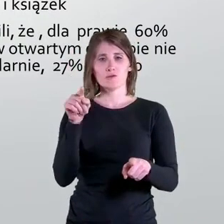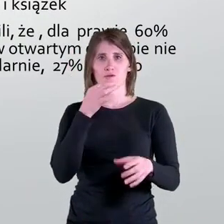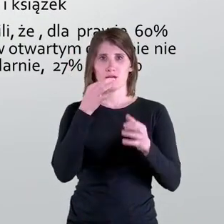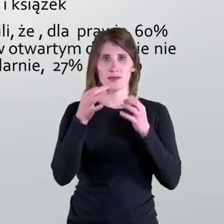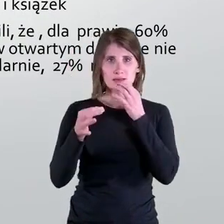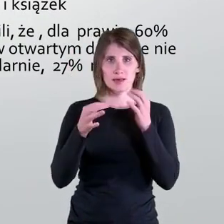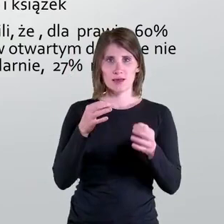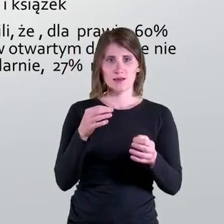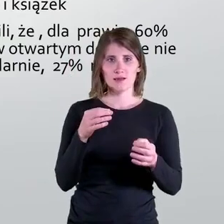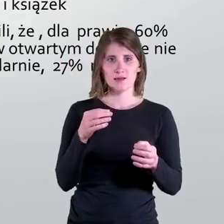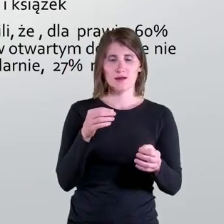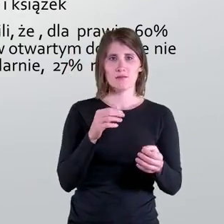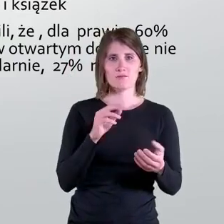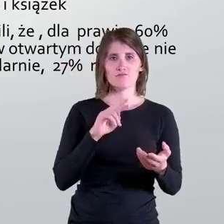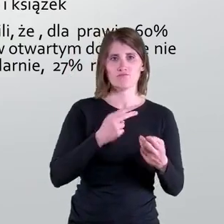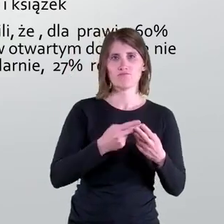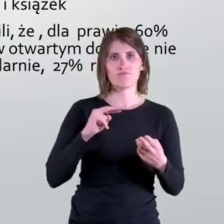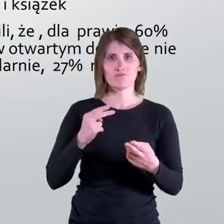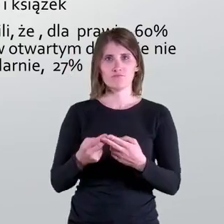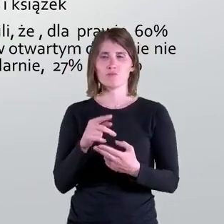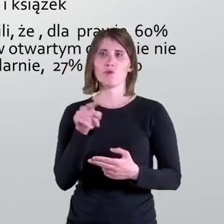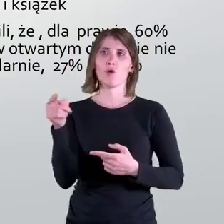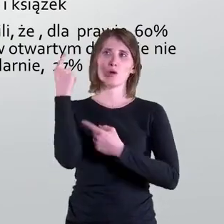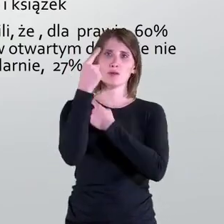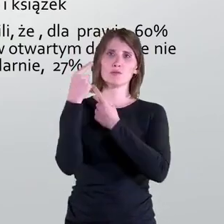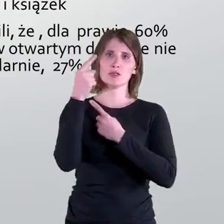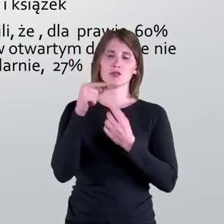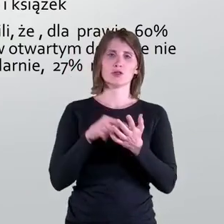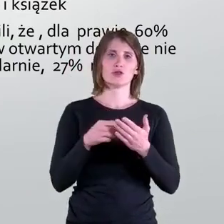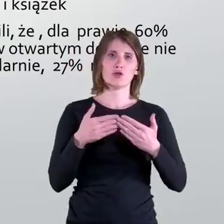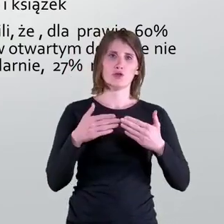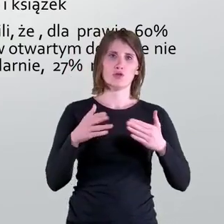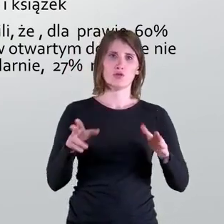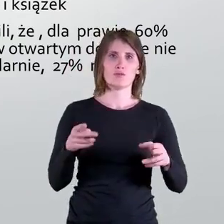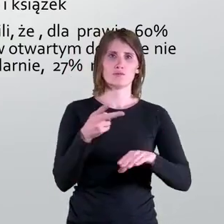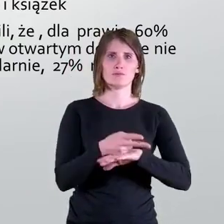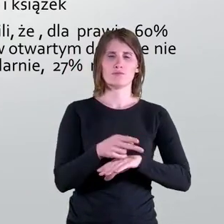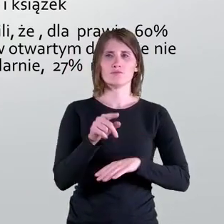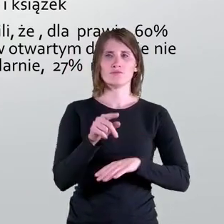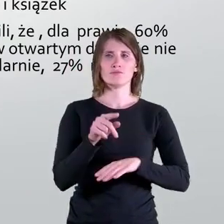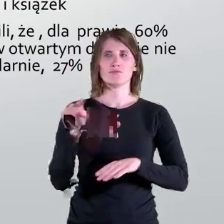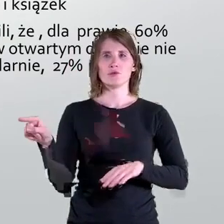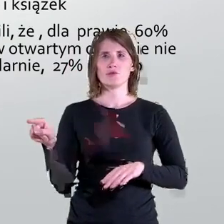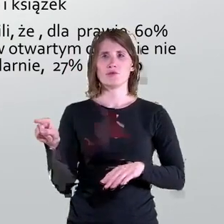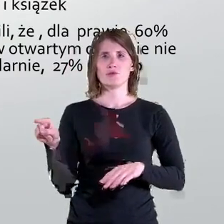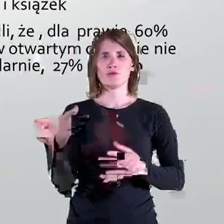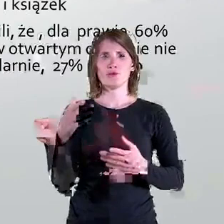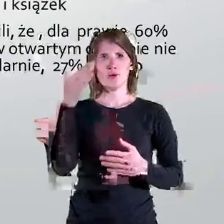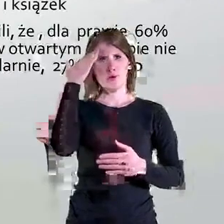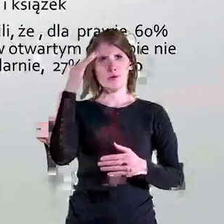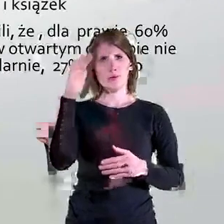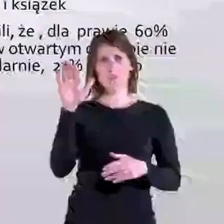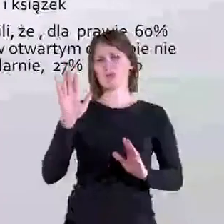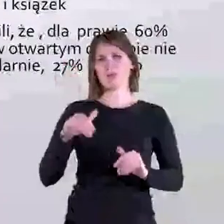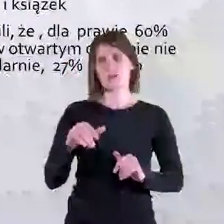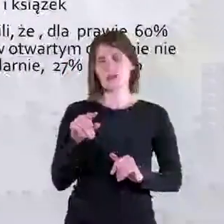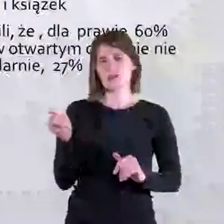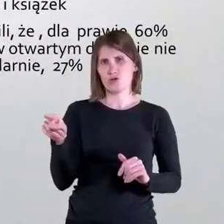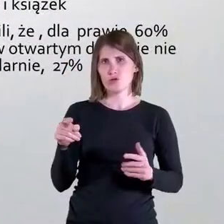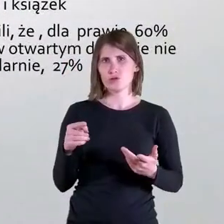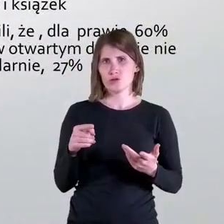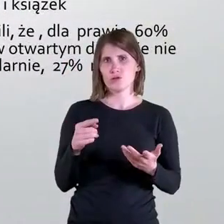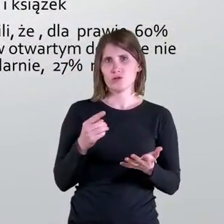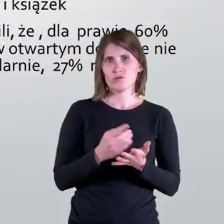ankiecie uważał właśnie że otwarcie dostępny jest dla nich są praktyką można mówić o dosyć